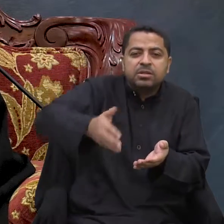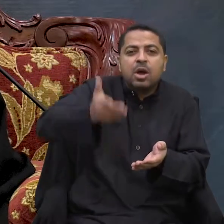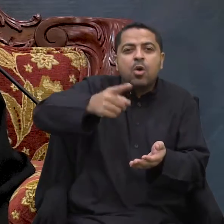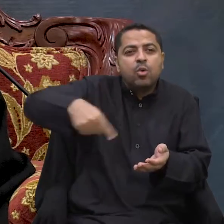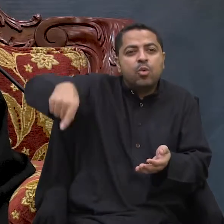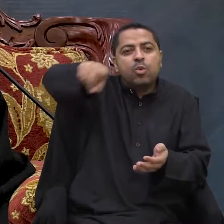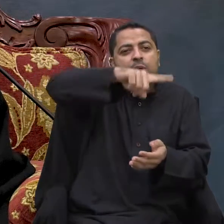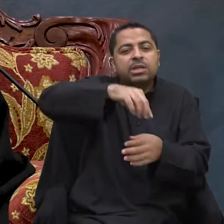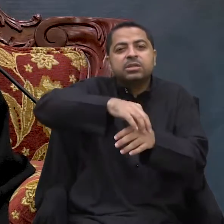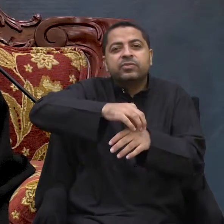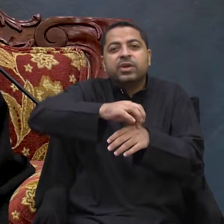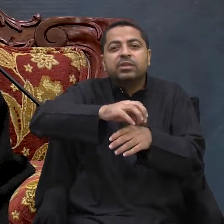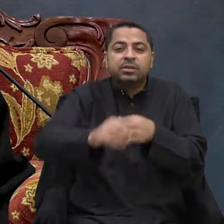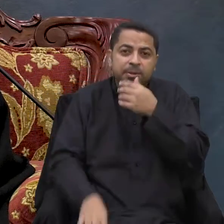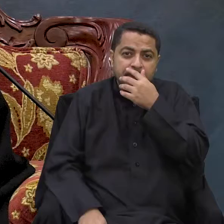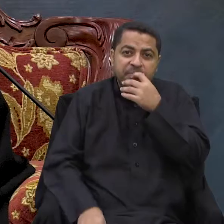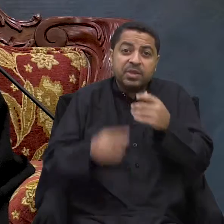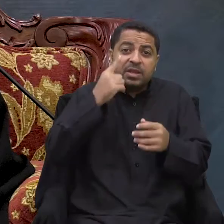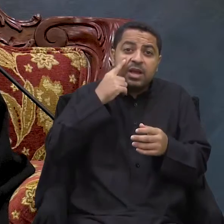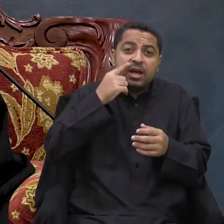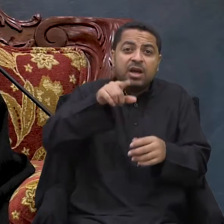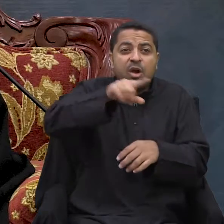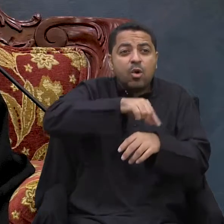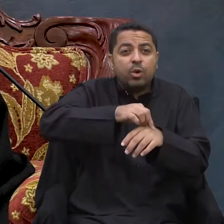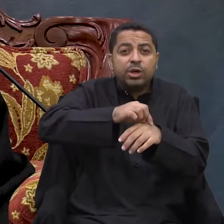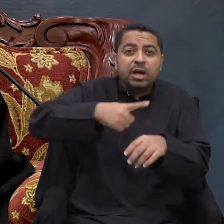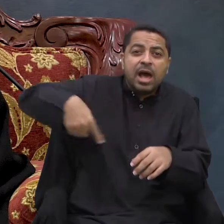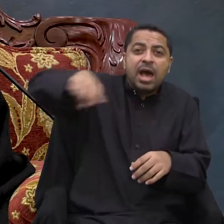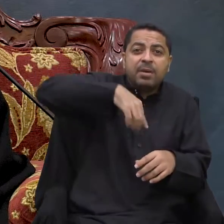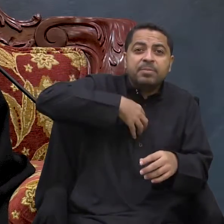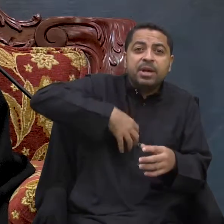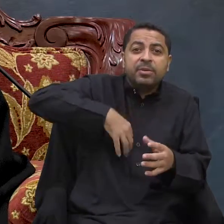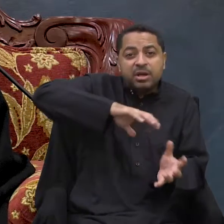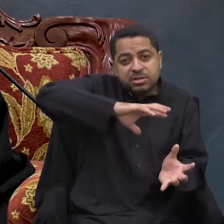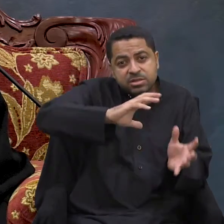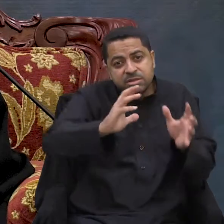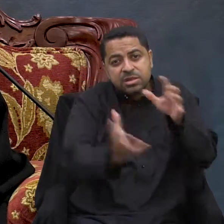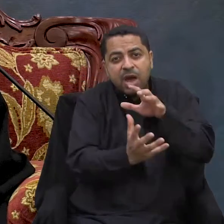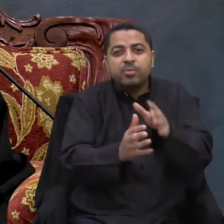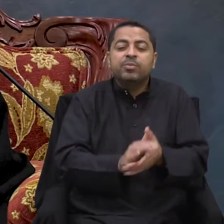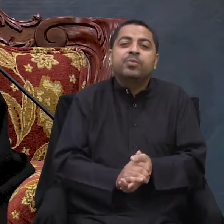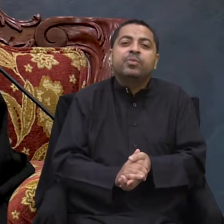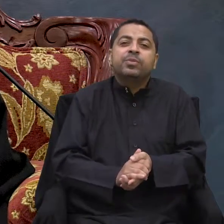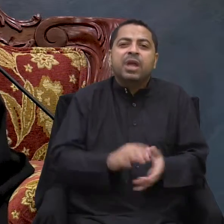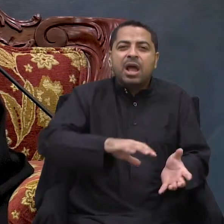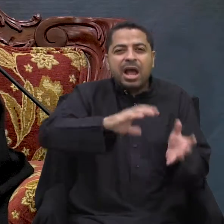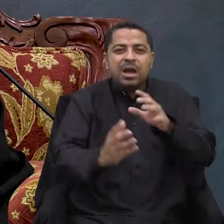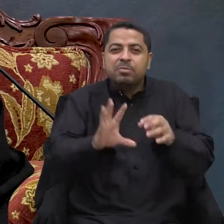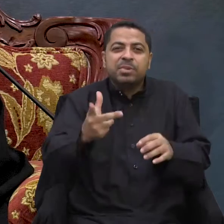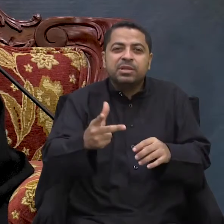وزوال، متصرفة بأهلها حالا بعد حال،